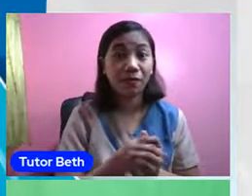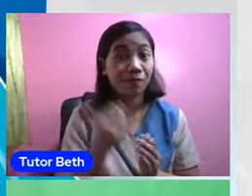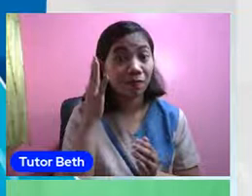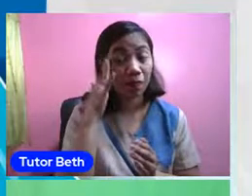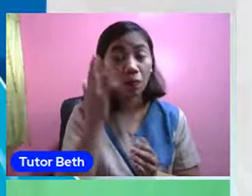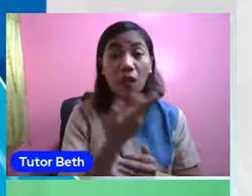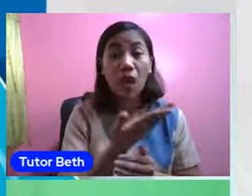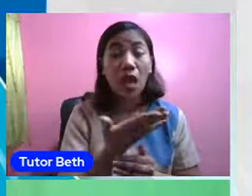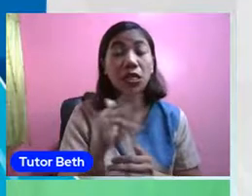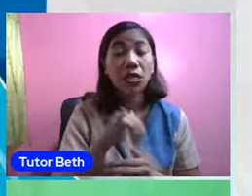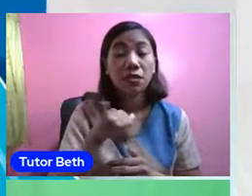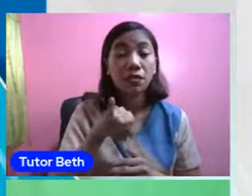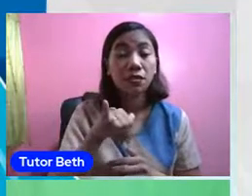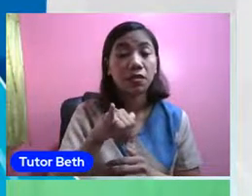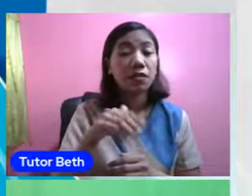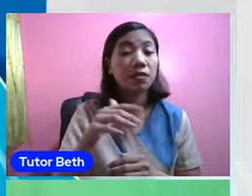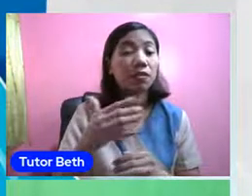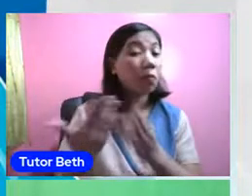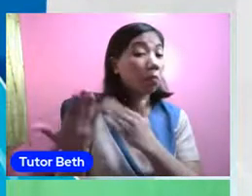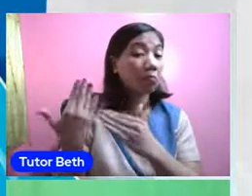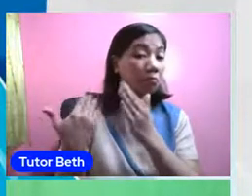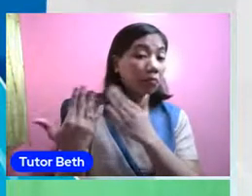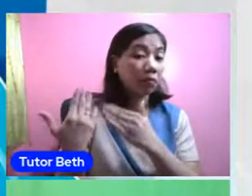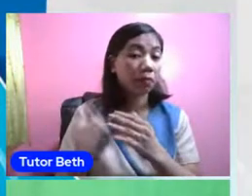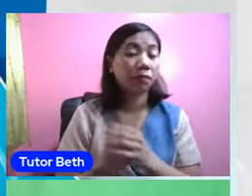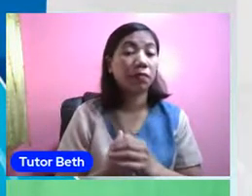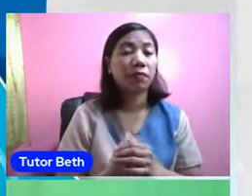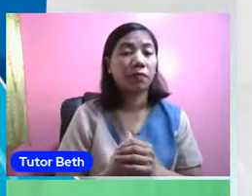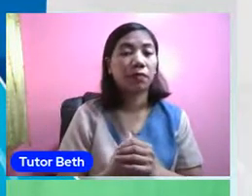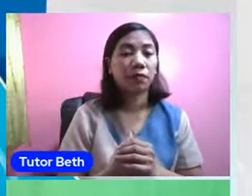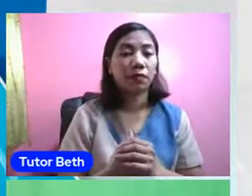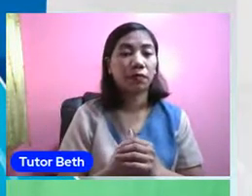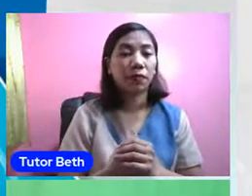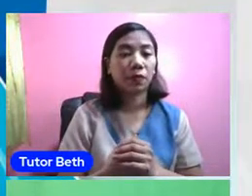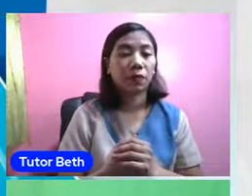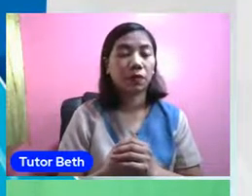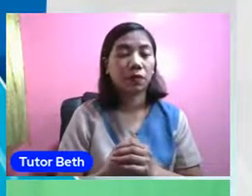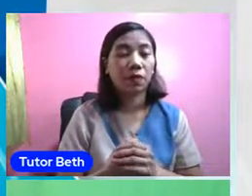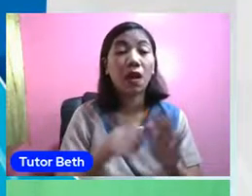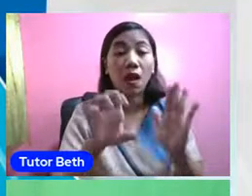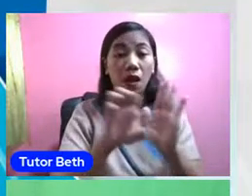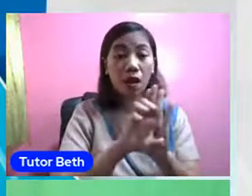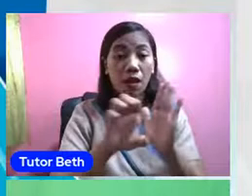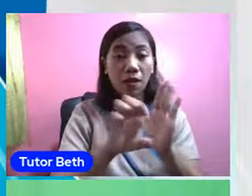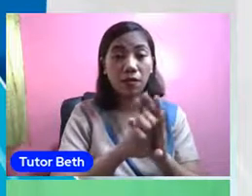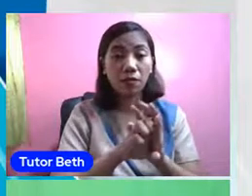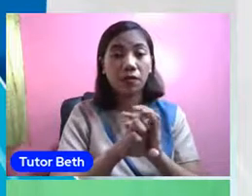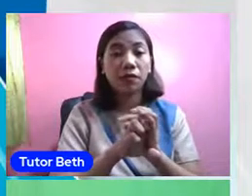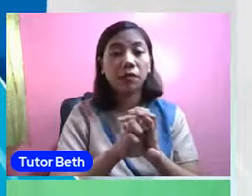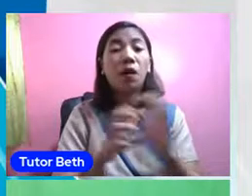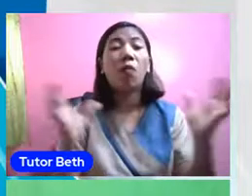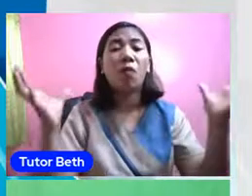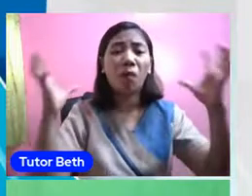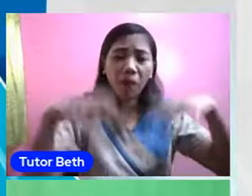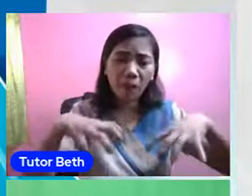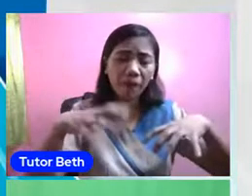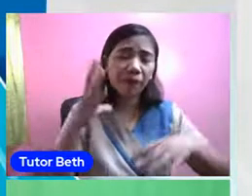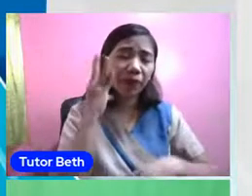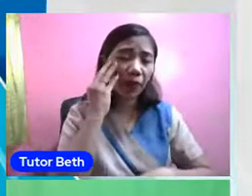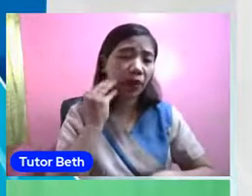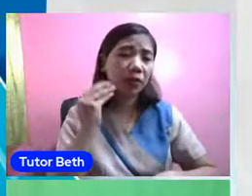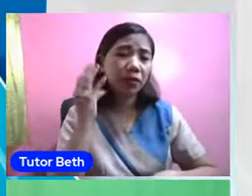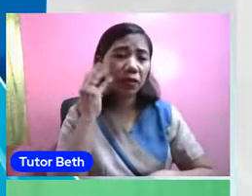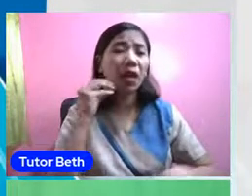larawan na yan. Ano naman pinapakita neto? Ito naman yung halimbawa ng kalamidad na nararanasan natin sa